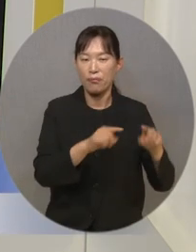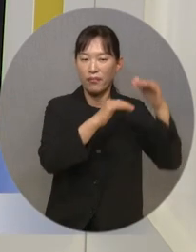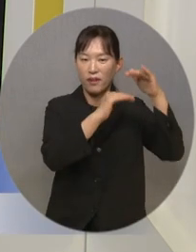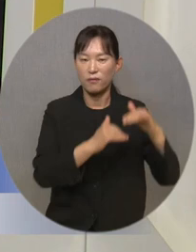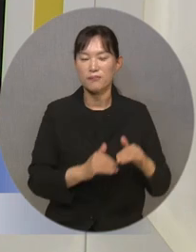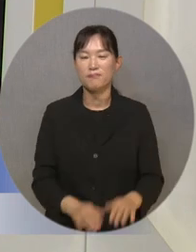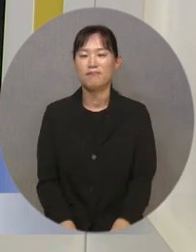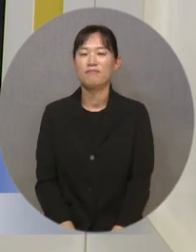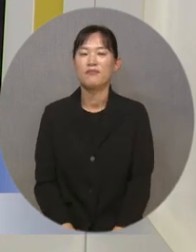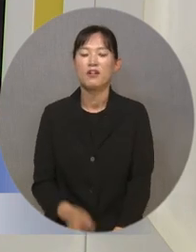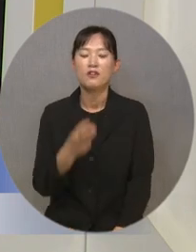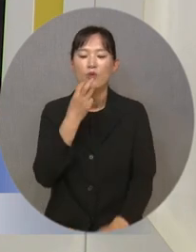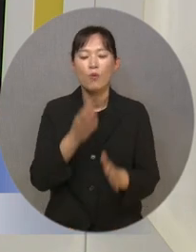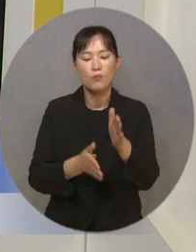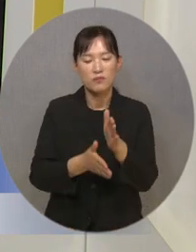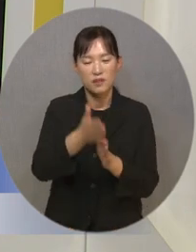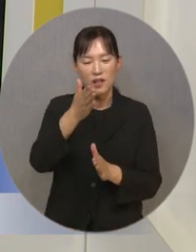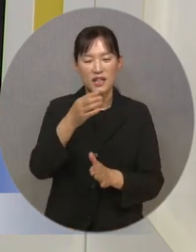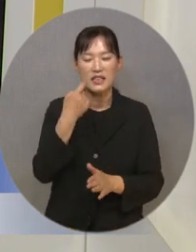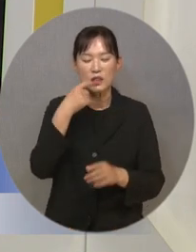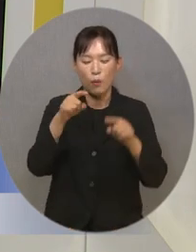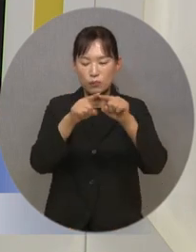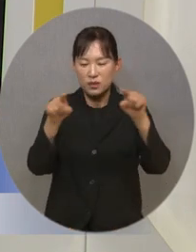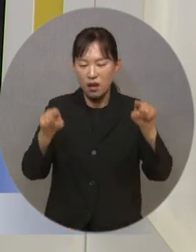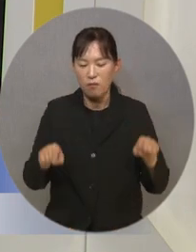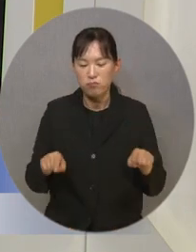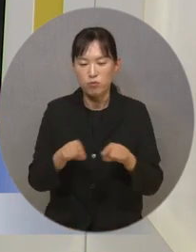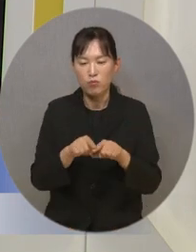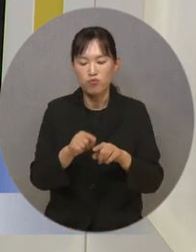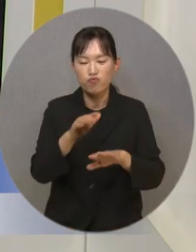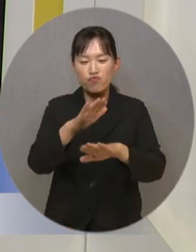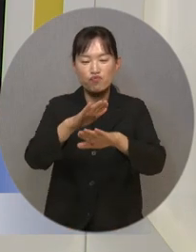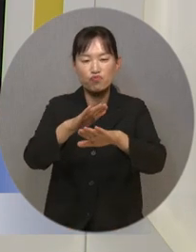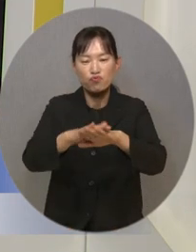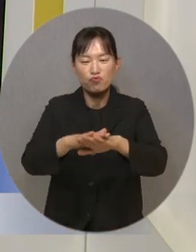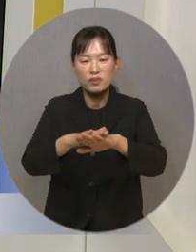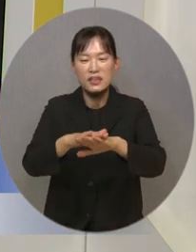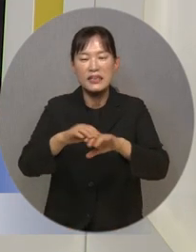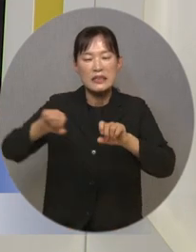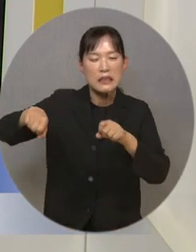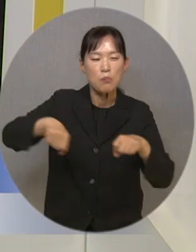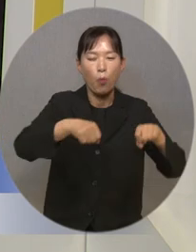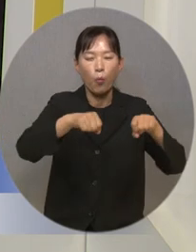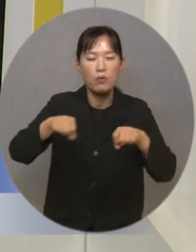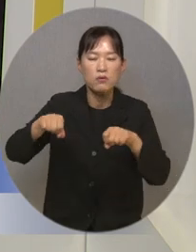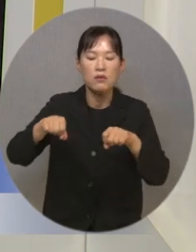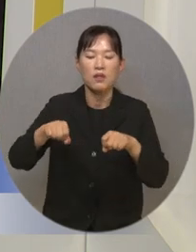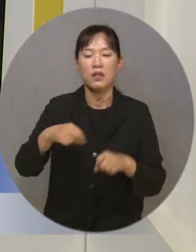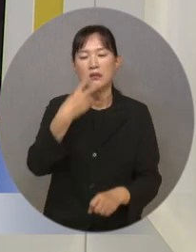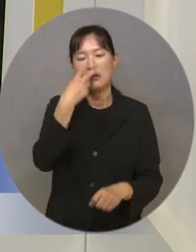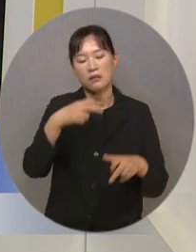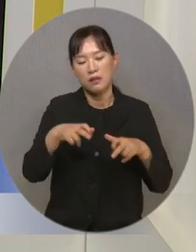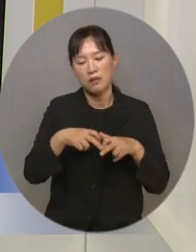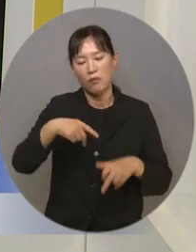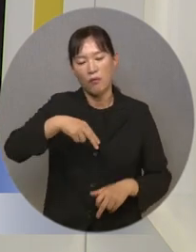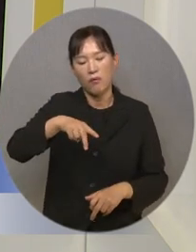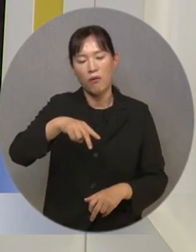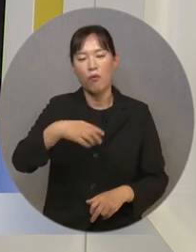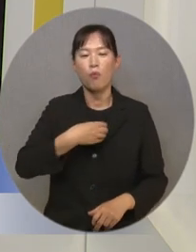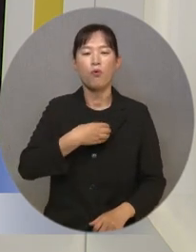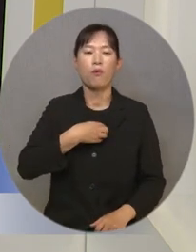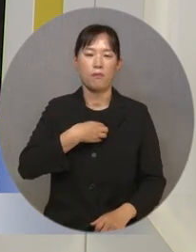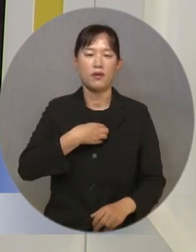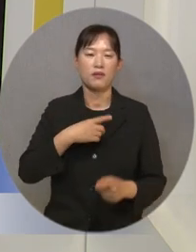기사입니다 서울시가 점자 블록이 킥보드 방치로 인해이 시각장애인의 보행의 위험이 됨에 따라이를